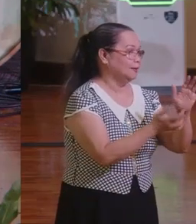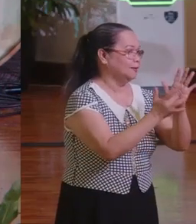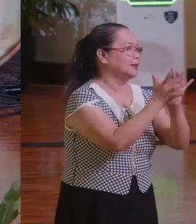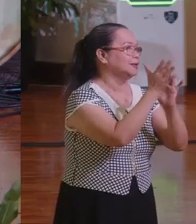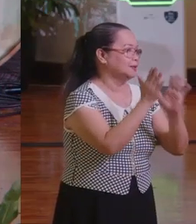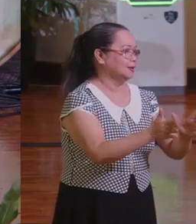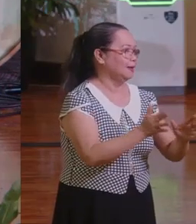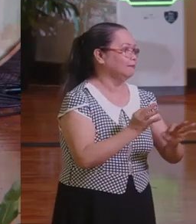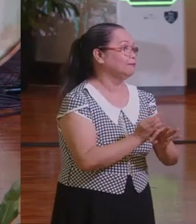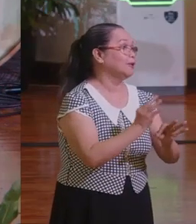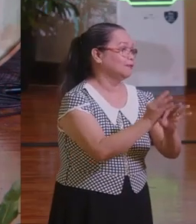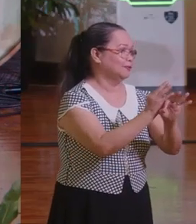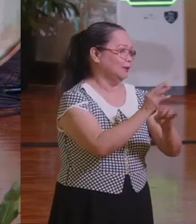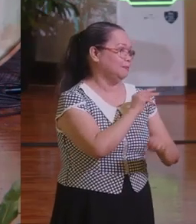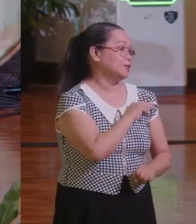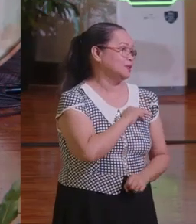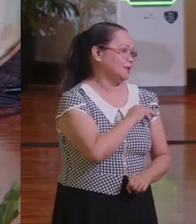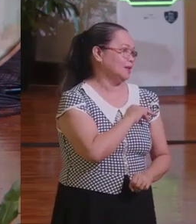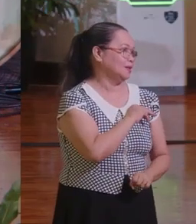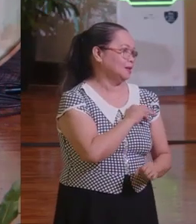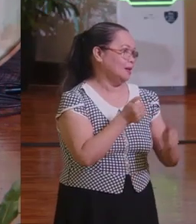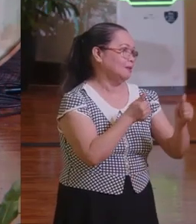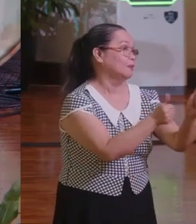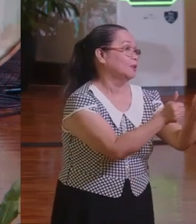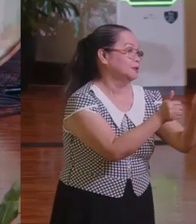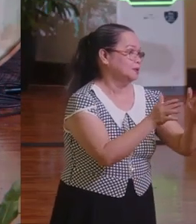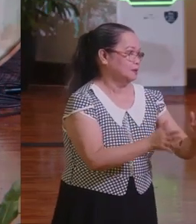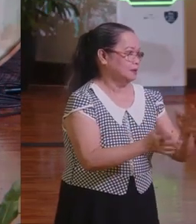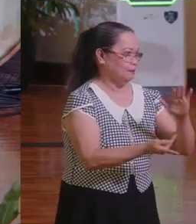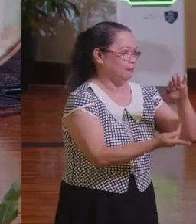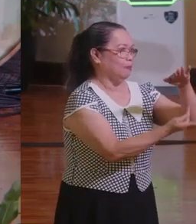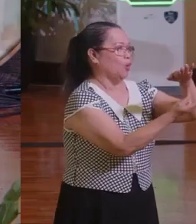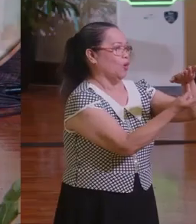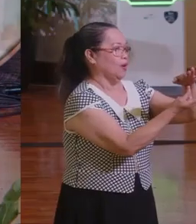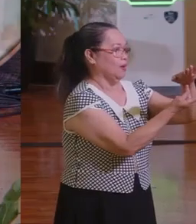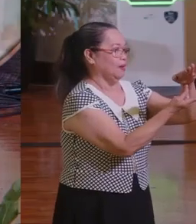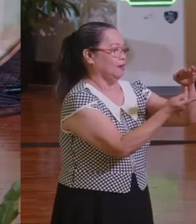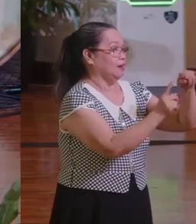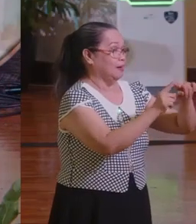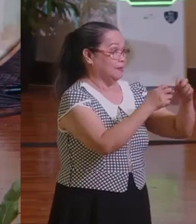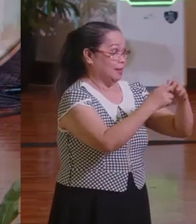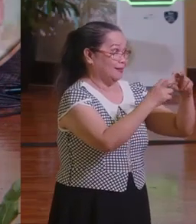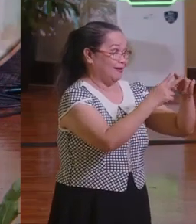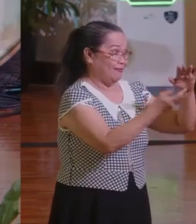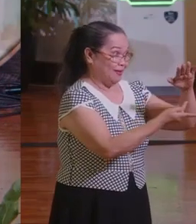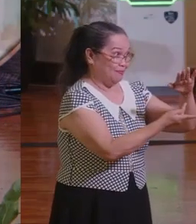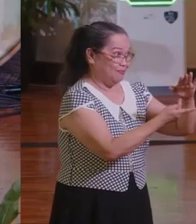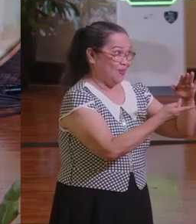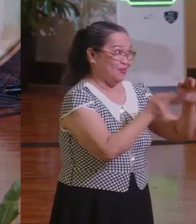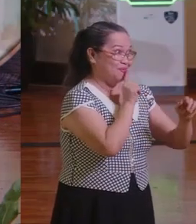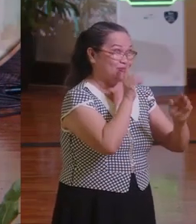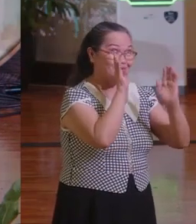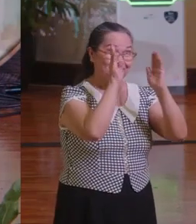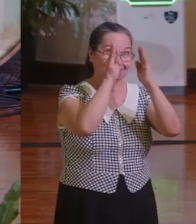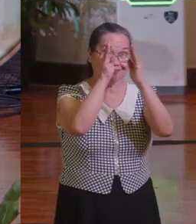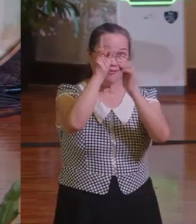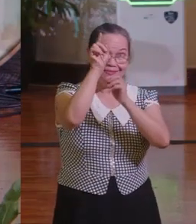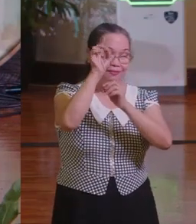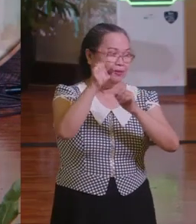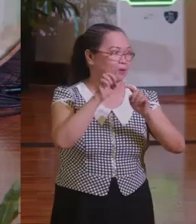Kristiyano, isa ng misyonero. Pero kahit na sa ganitong estado ni Apostle Paul, siya